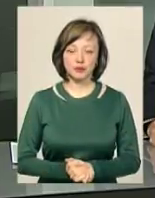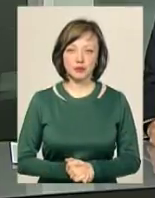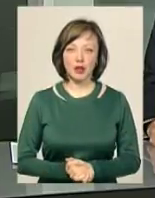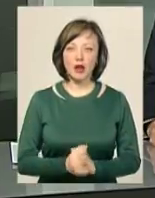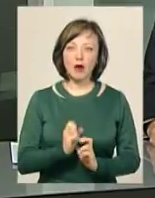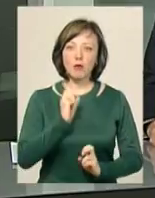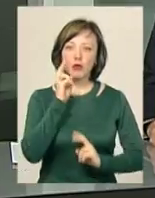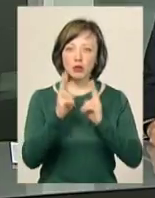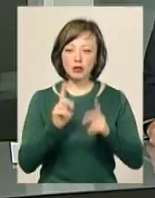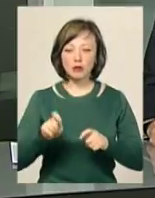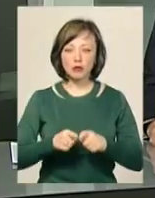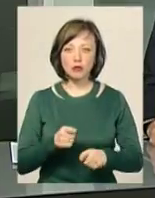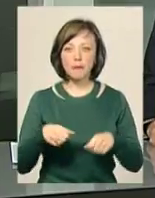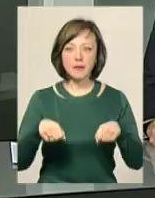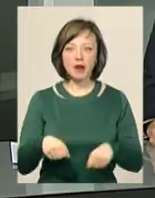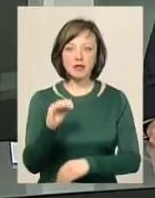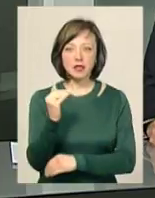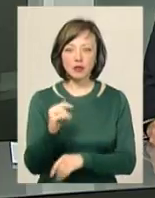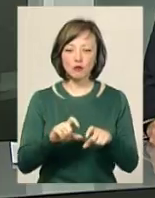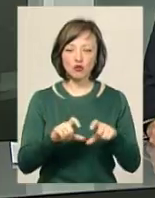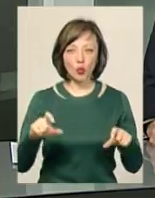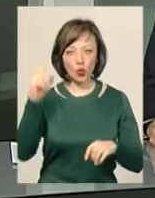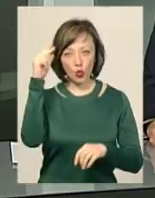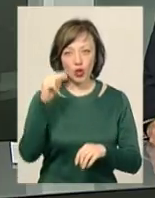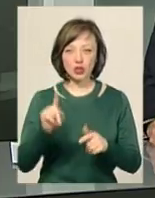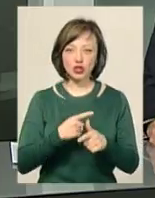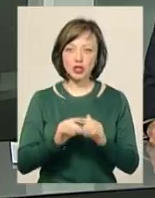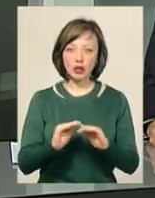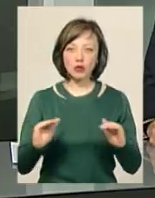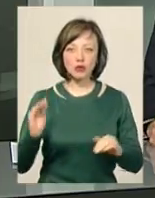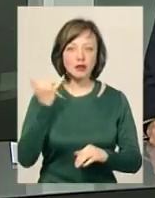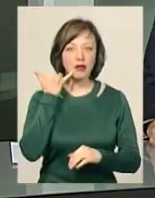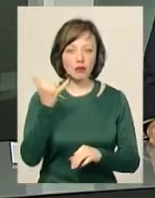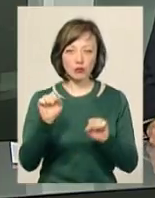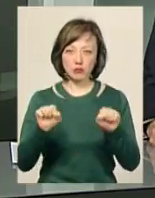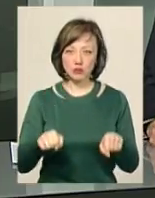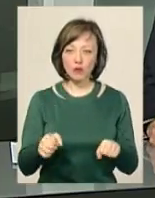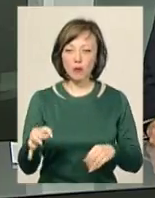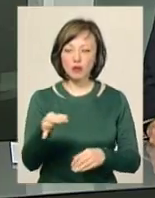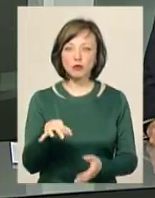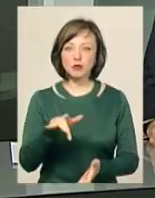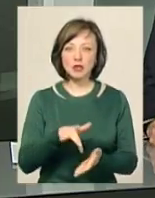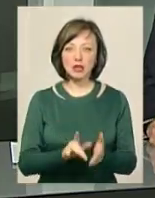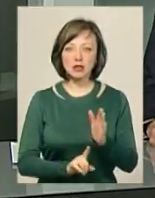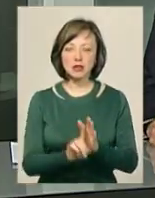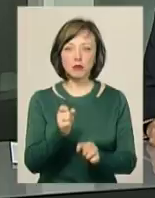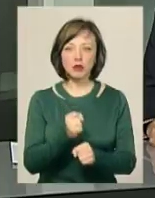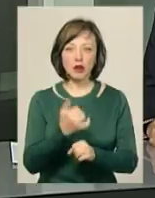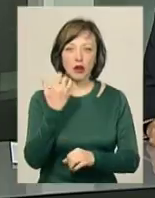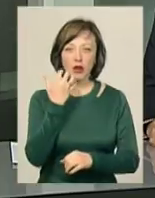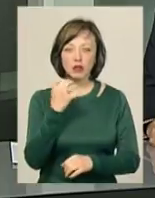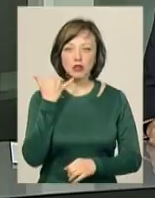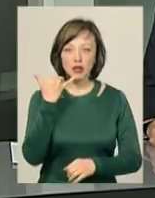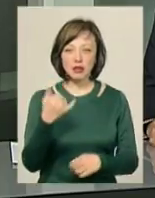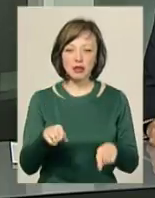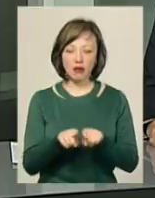Поскаржитися на порушення прав дитини у школі чи садочку хмельничани можуть телефоном. В обласному центрі запрацювала гаряча лінія